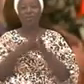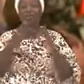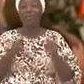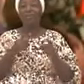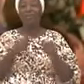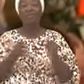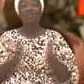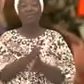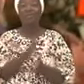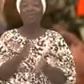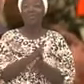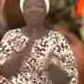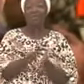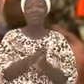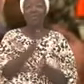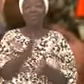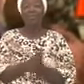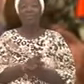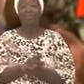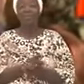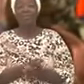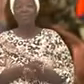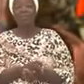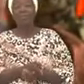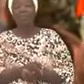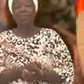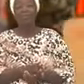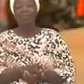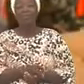recevoir rapidement ce que dans la vie au seigneur